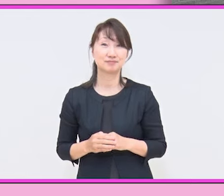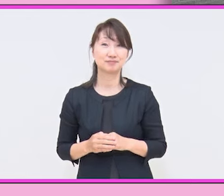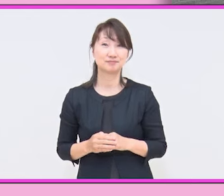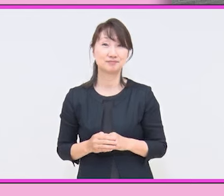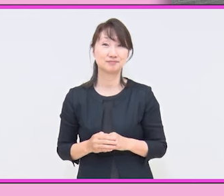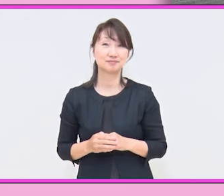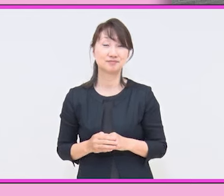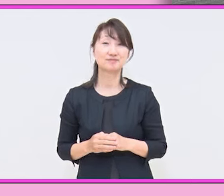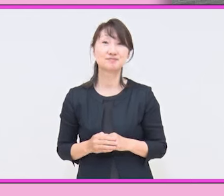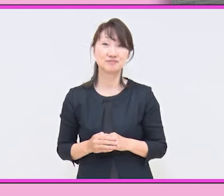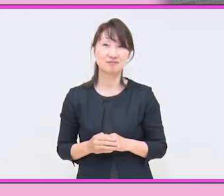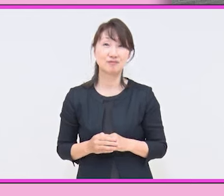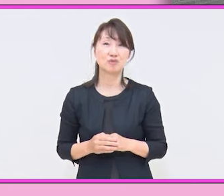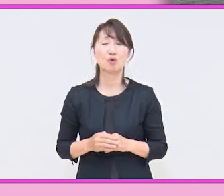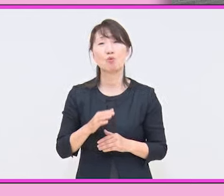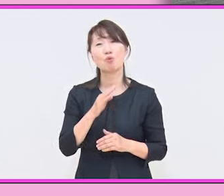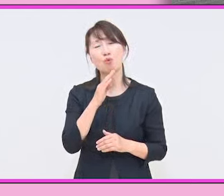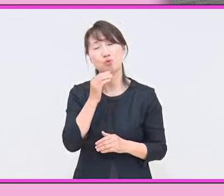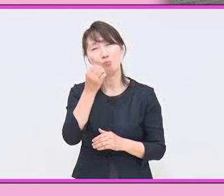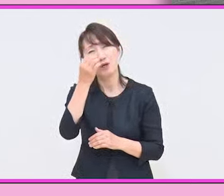that was very much an exception.